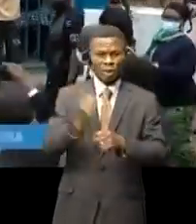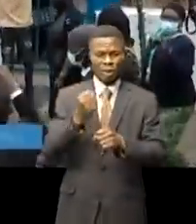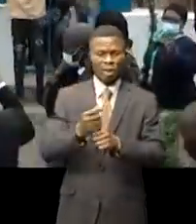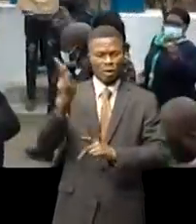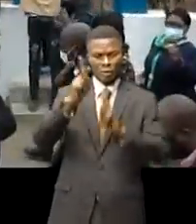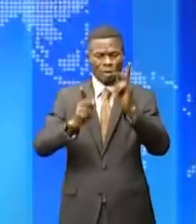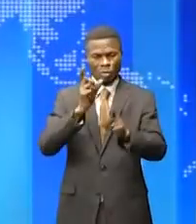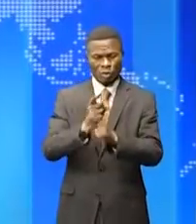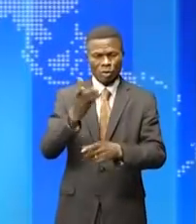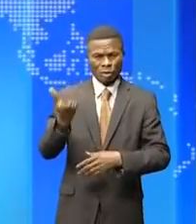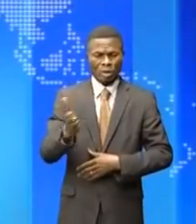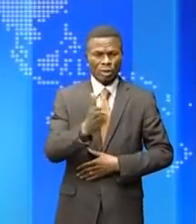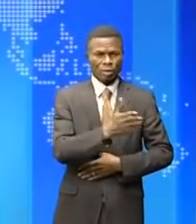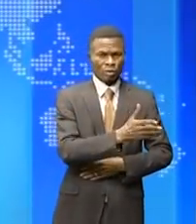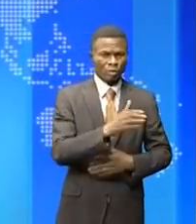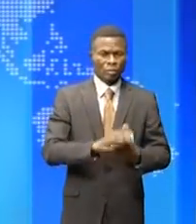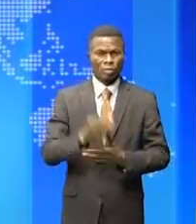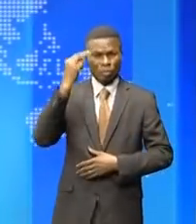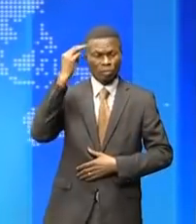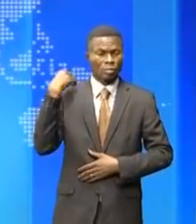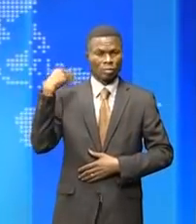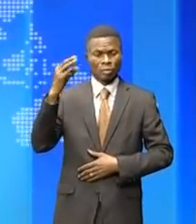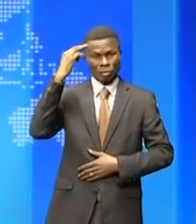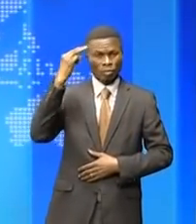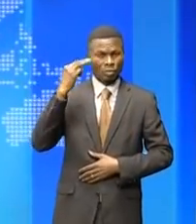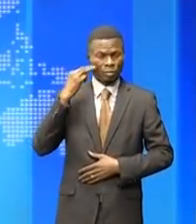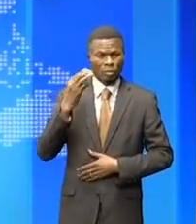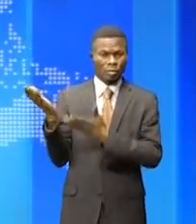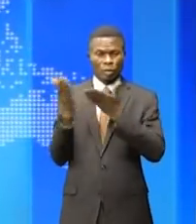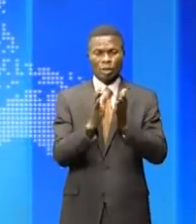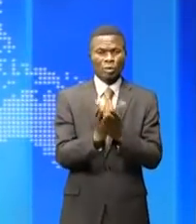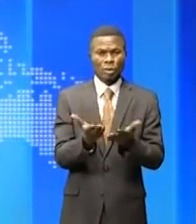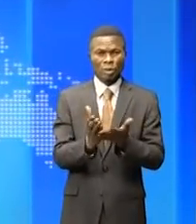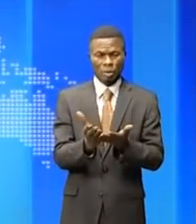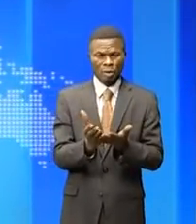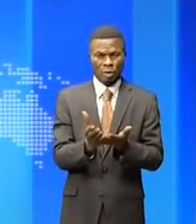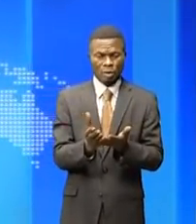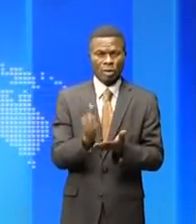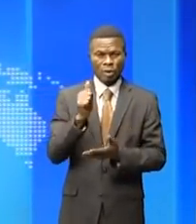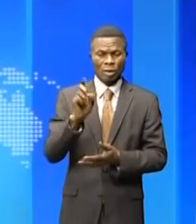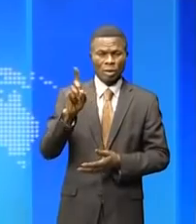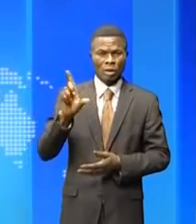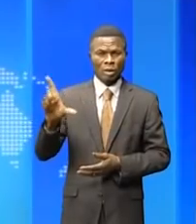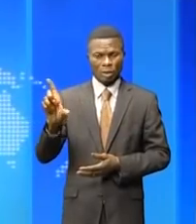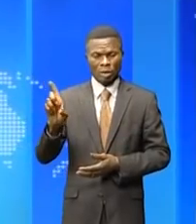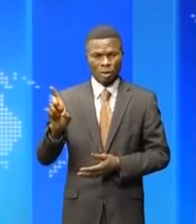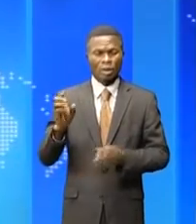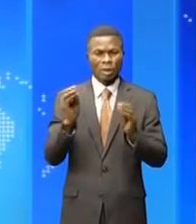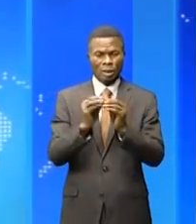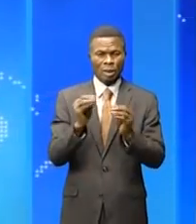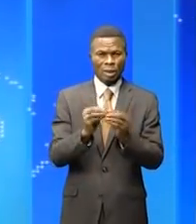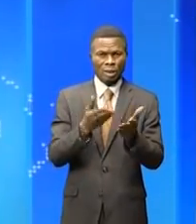population le ministre d'état ministre du portefeuille adèle kalinda président l'atelier